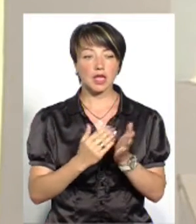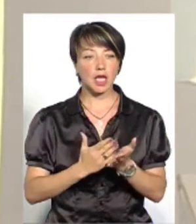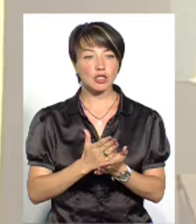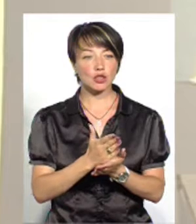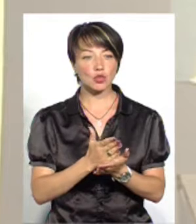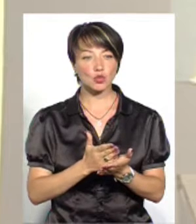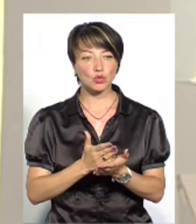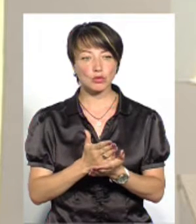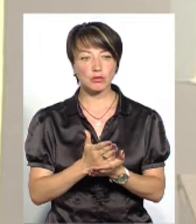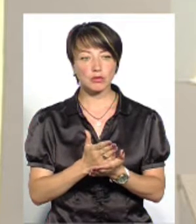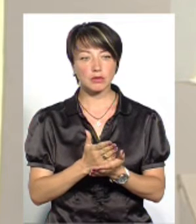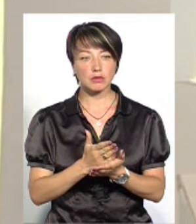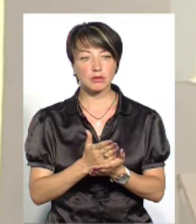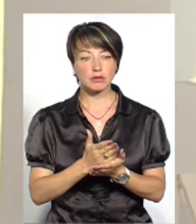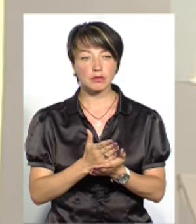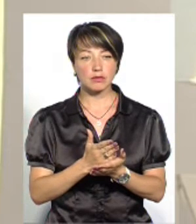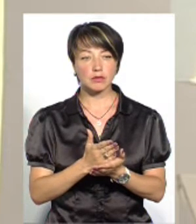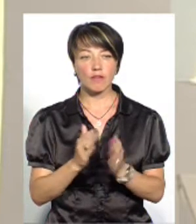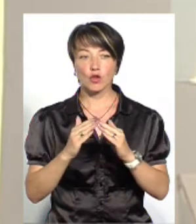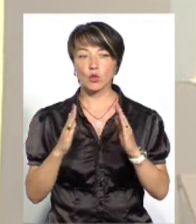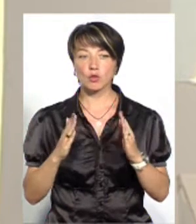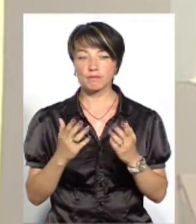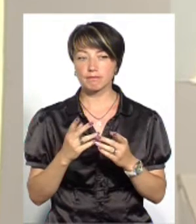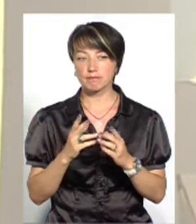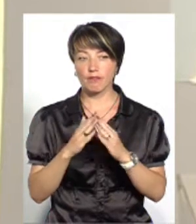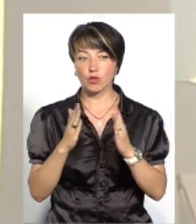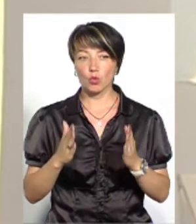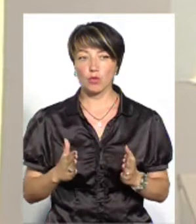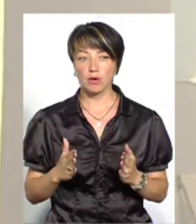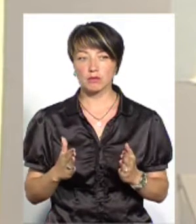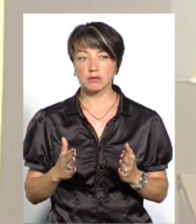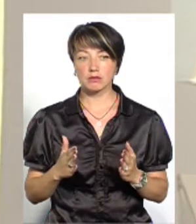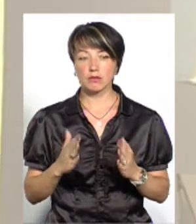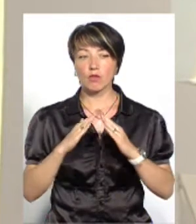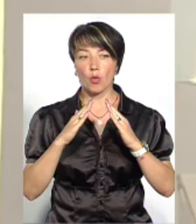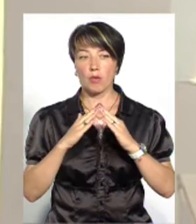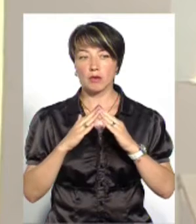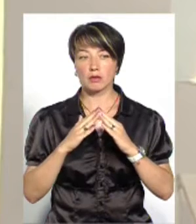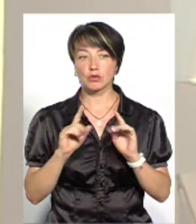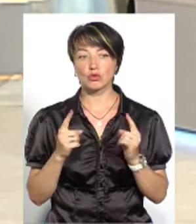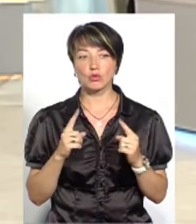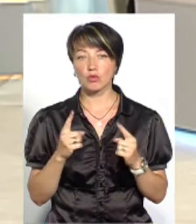службі, ті, що перебувають вдома, чому вони не